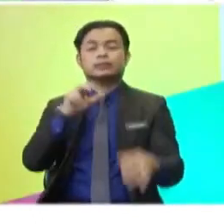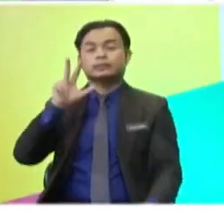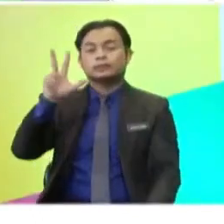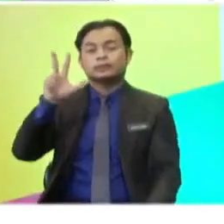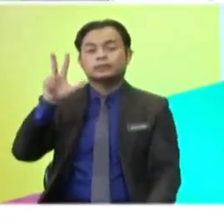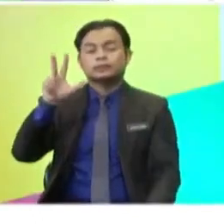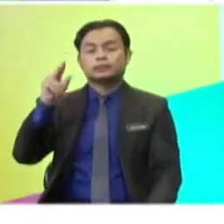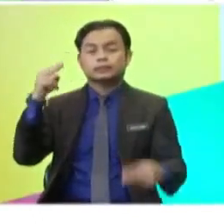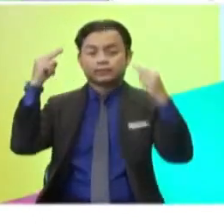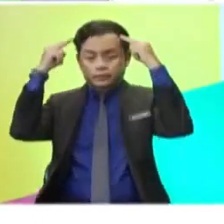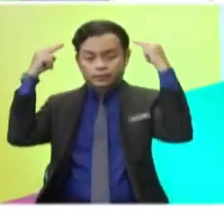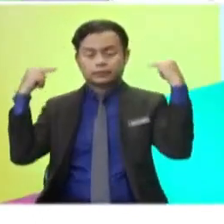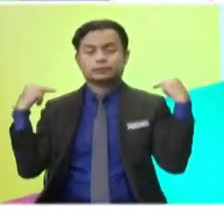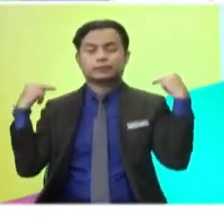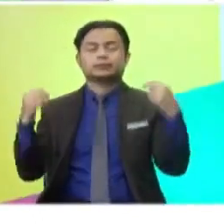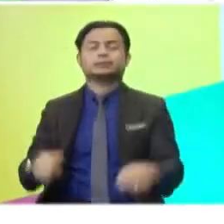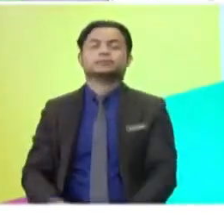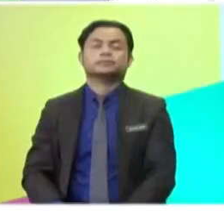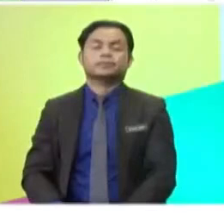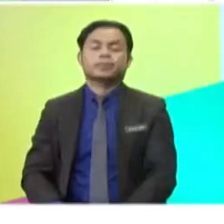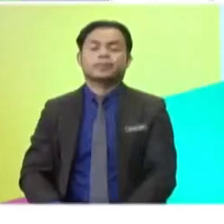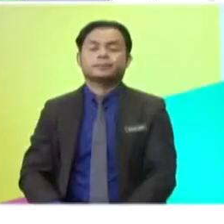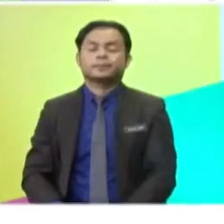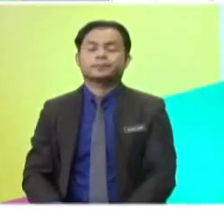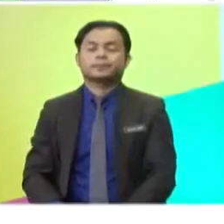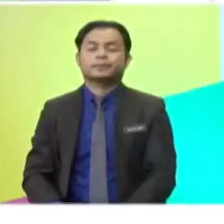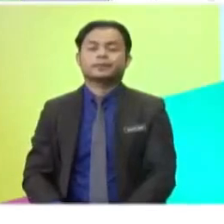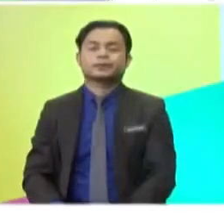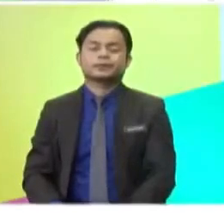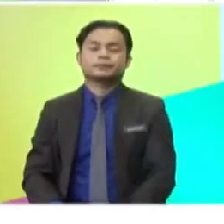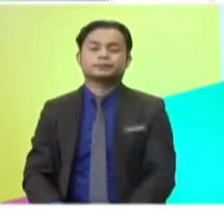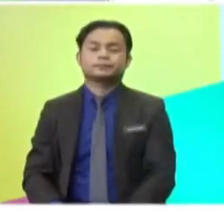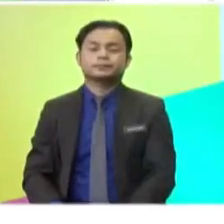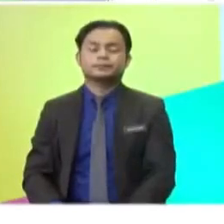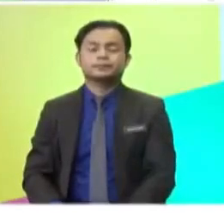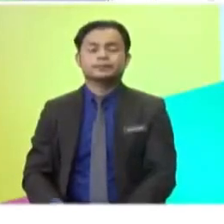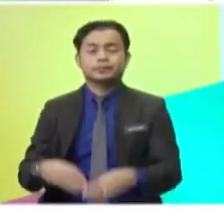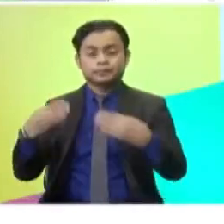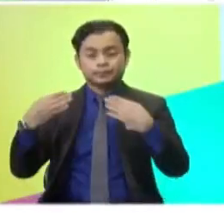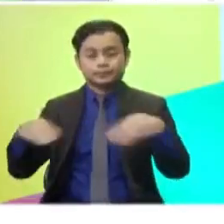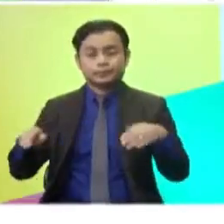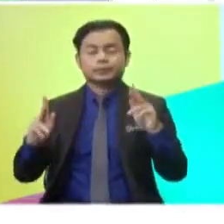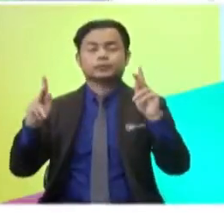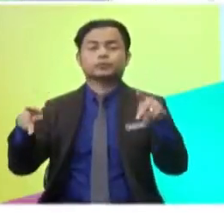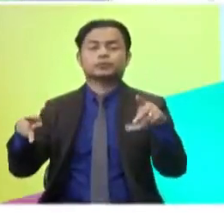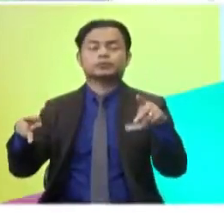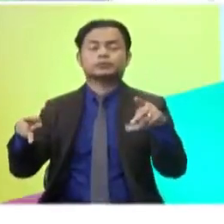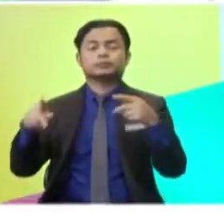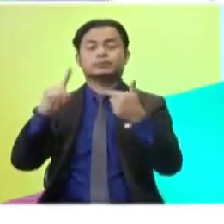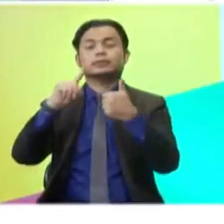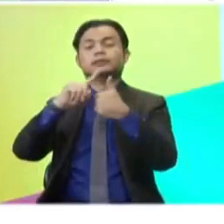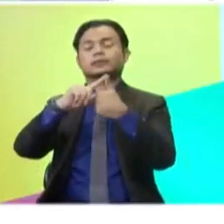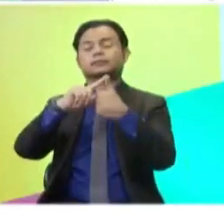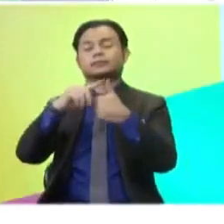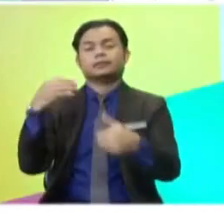ya. Dalam bidang perundangan, eksekutif dan kehakiman. Kita tengok satu-satu. Kita tengok, pergi kepada bidang kuasa eksekutif. Okey.